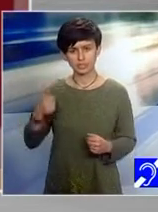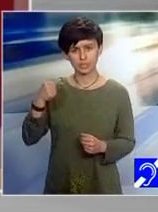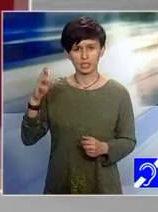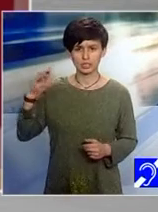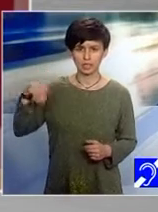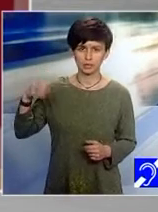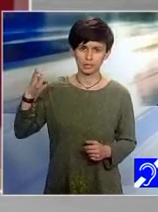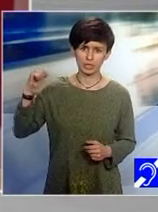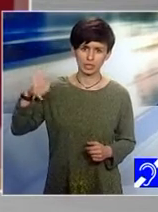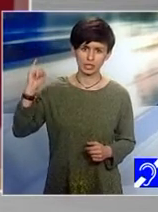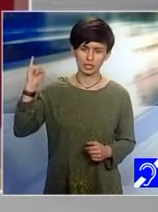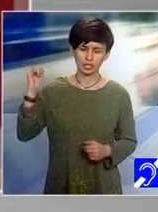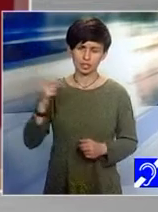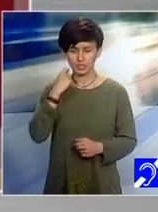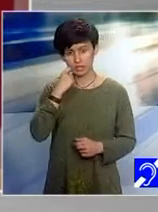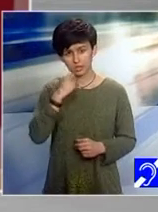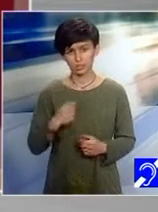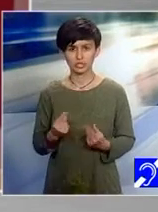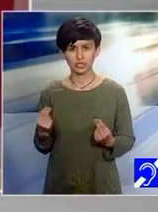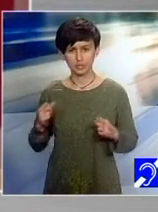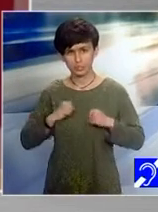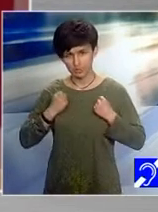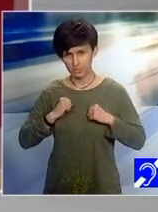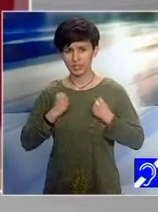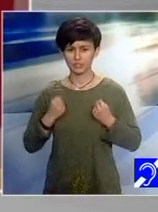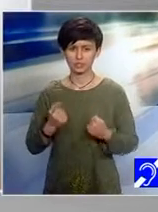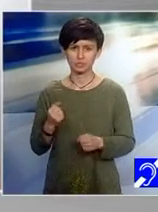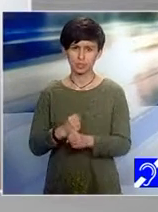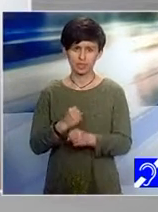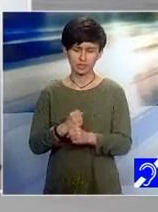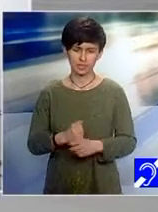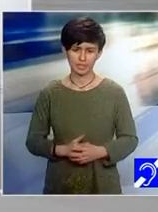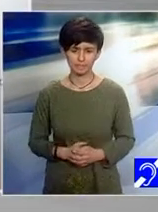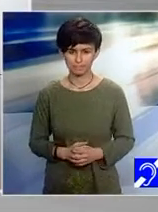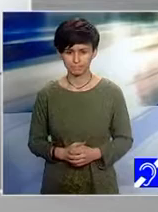care le derulează aceștia de la invitații mei din studio.